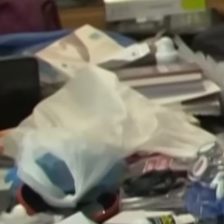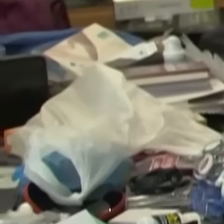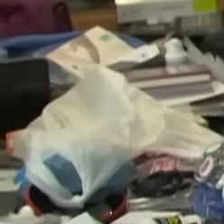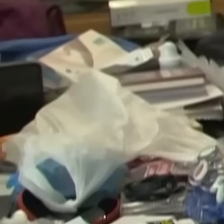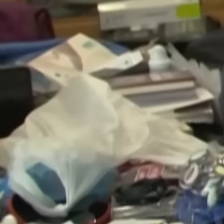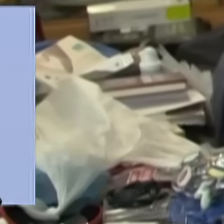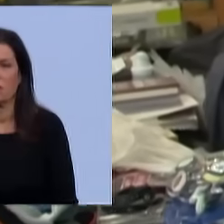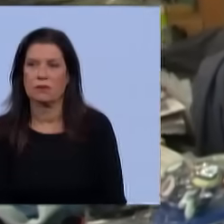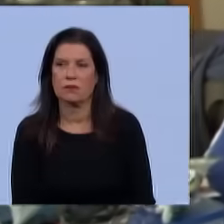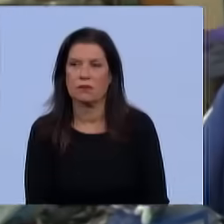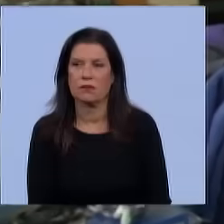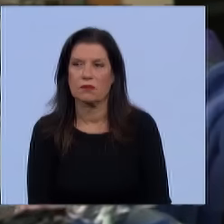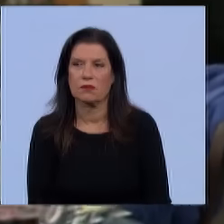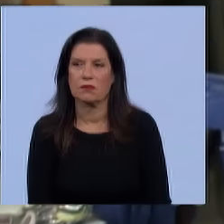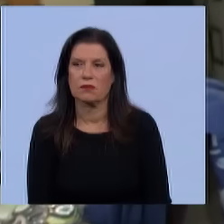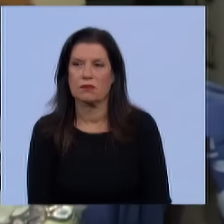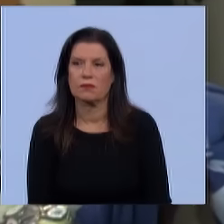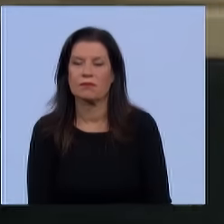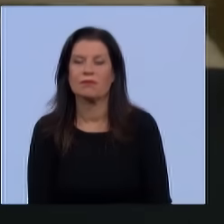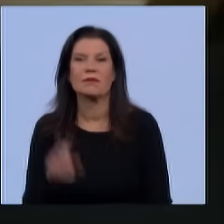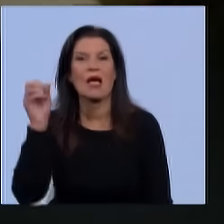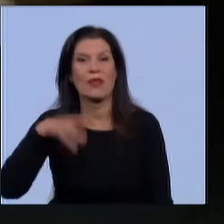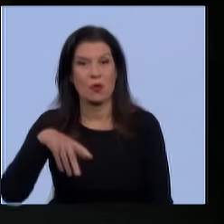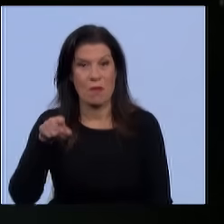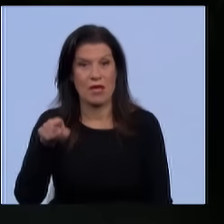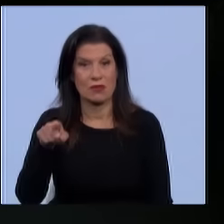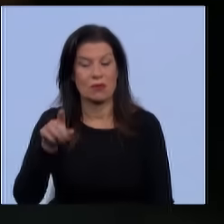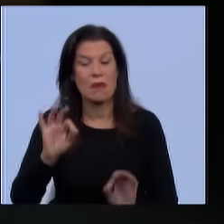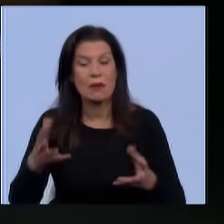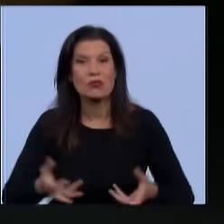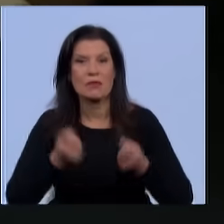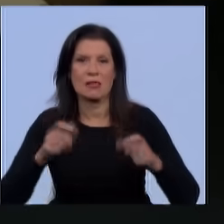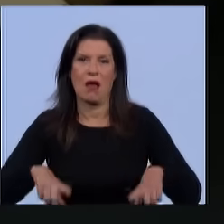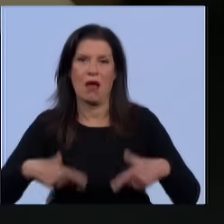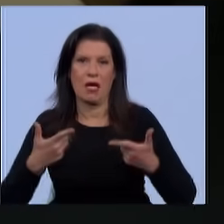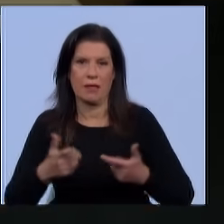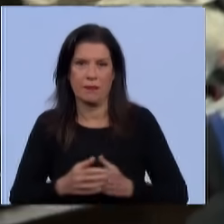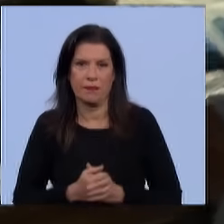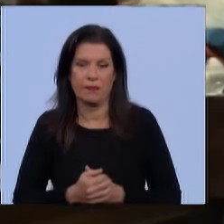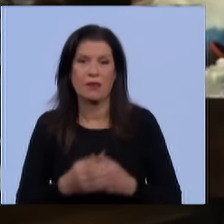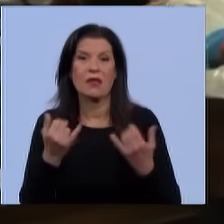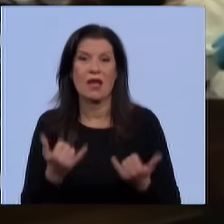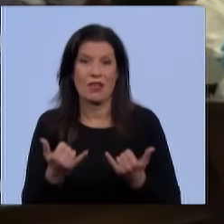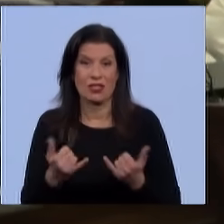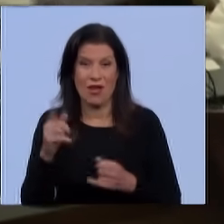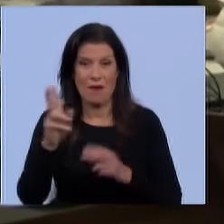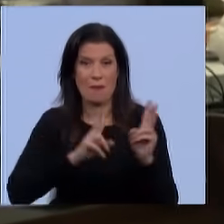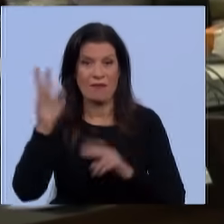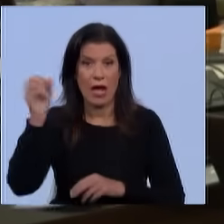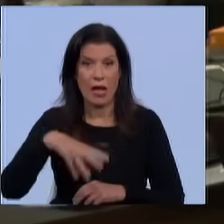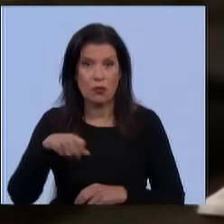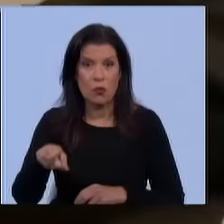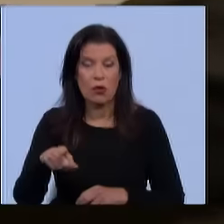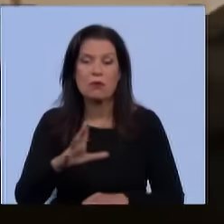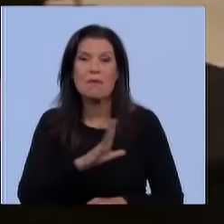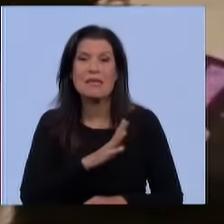אוקיי? יודעים על המשמעות של משקפיים בליסטיות. התרומה הזאת היא מצילה חיים. כרגע, כל מפעל התרומות הזה נמצא בסכנה ברורה